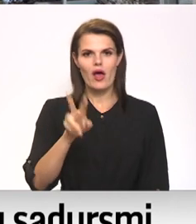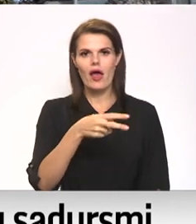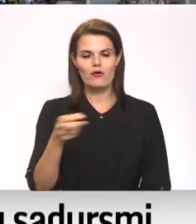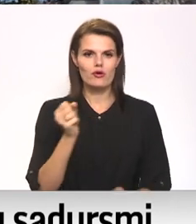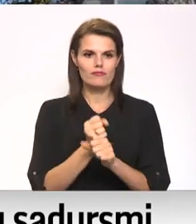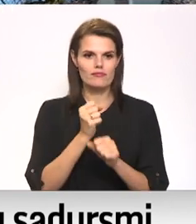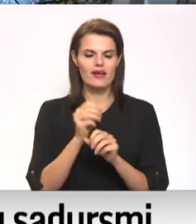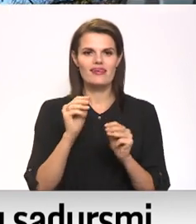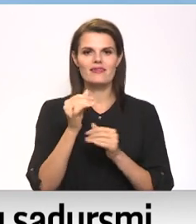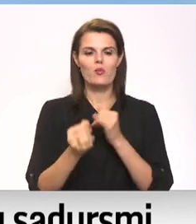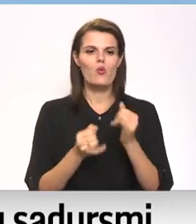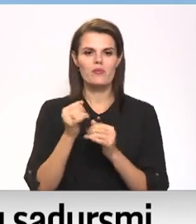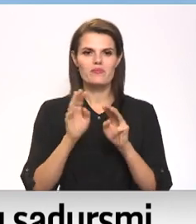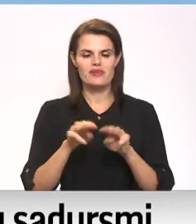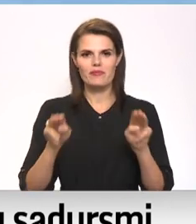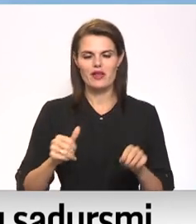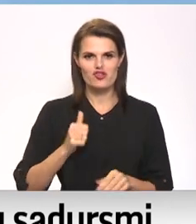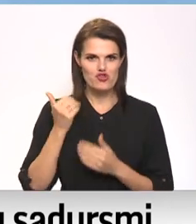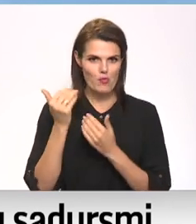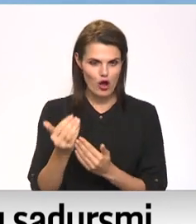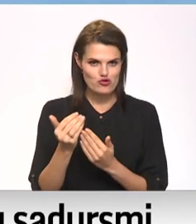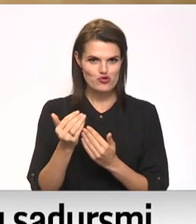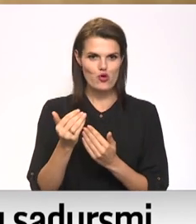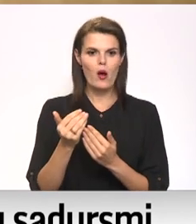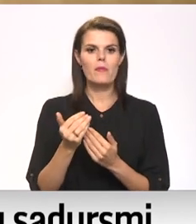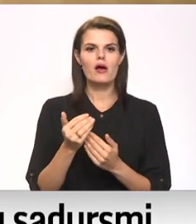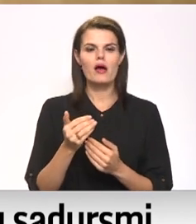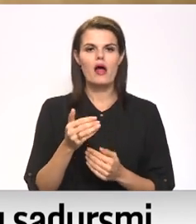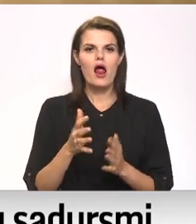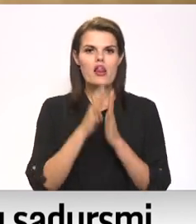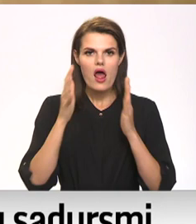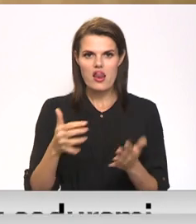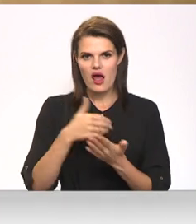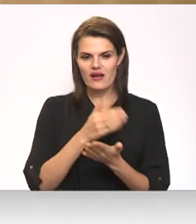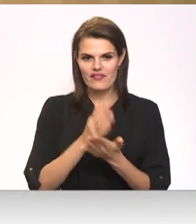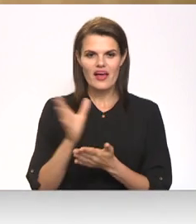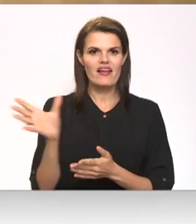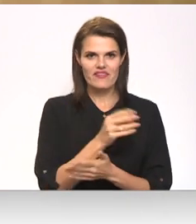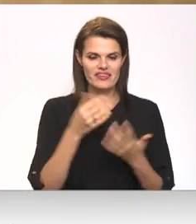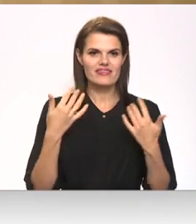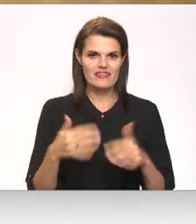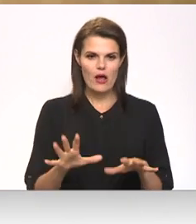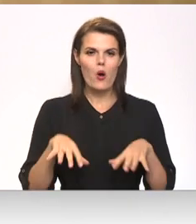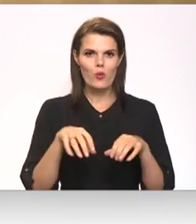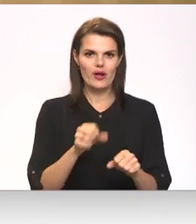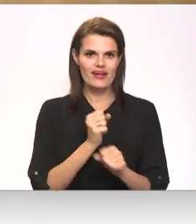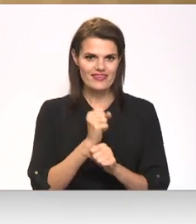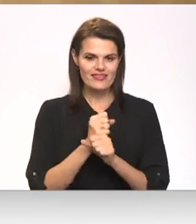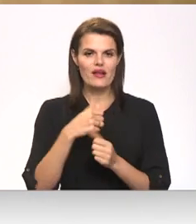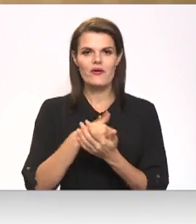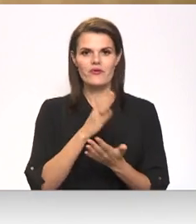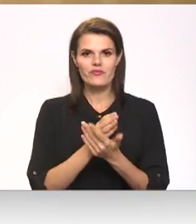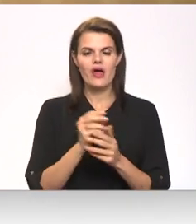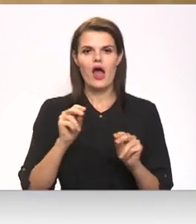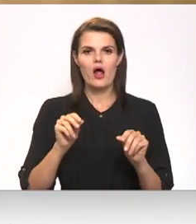Valsts sijā zemkopības ministrijas nekustamie īpašumi. Praktiski jau lielākā daļa viss ir izdarīts, daļa grunts arī jau